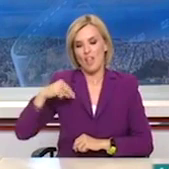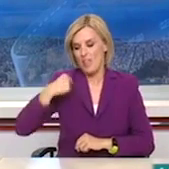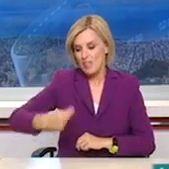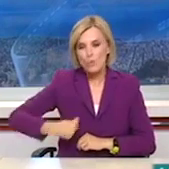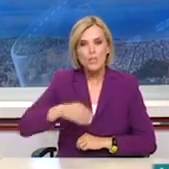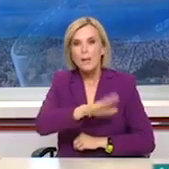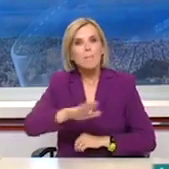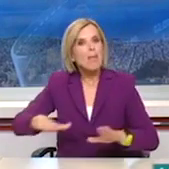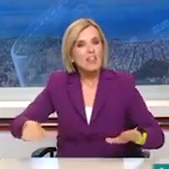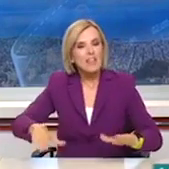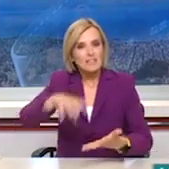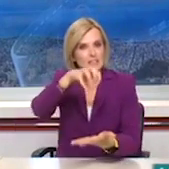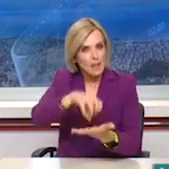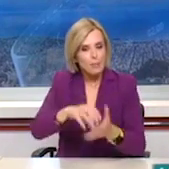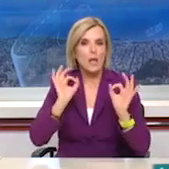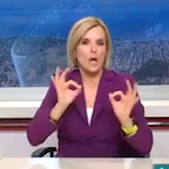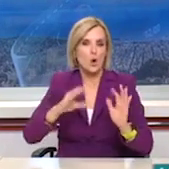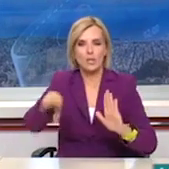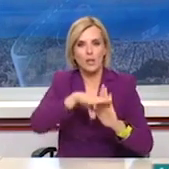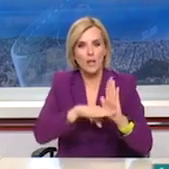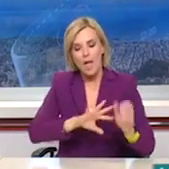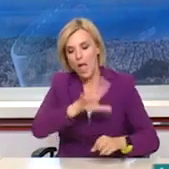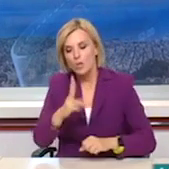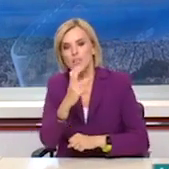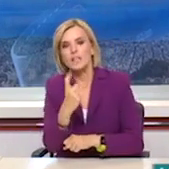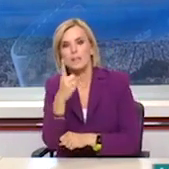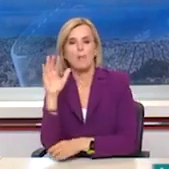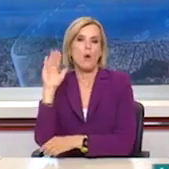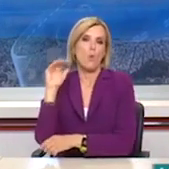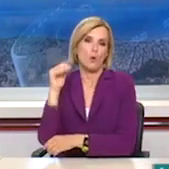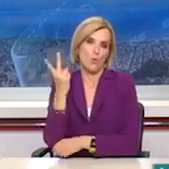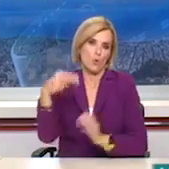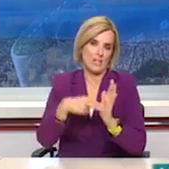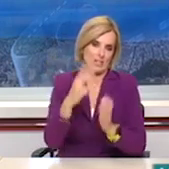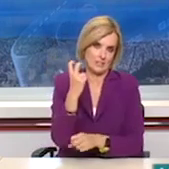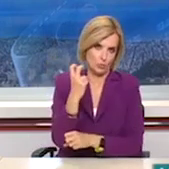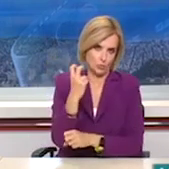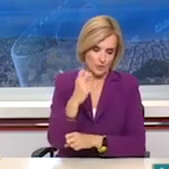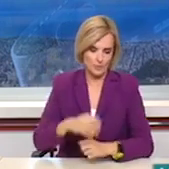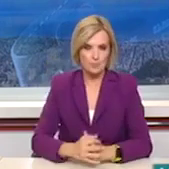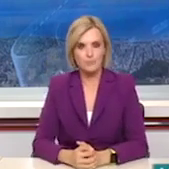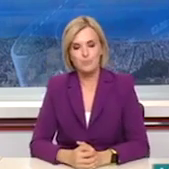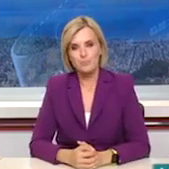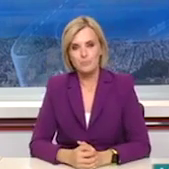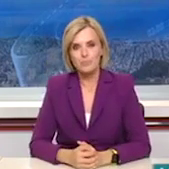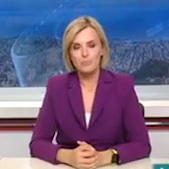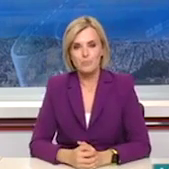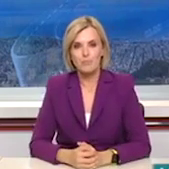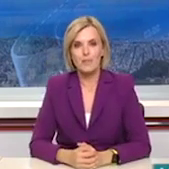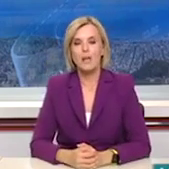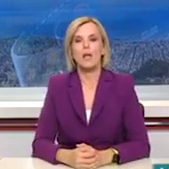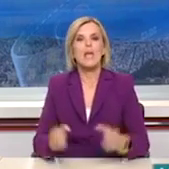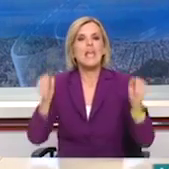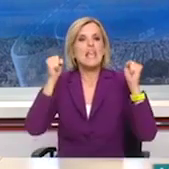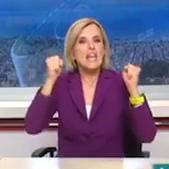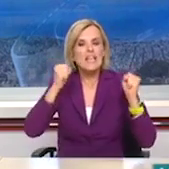και βρεφικοί σταθμοί λειτουργούν κανονικά έως τις 31 Ιουλίου του 2020. Επίσης, έχουν τεθεί υγειονομικοί